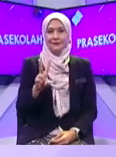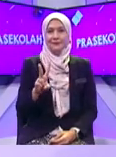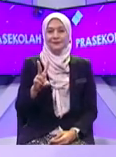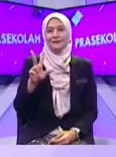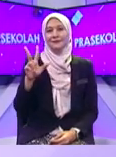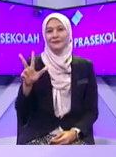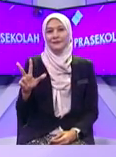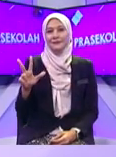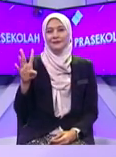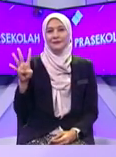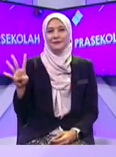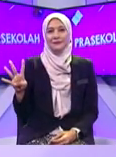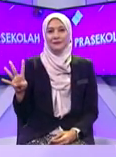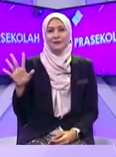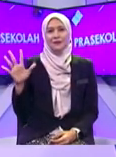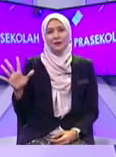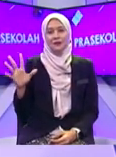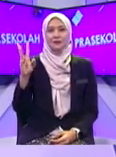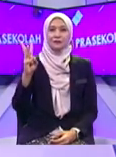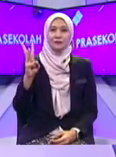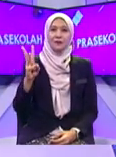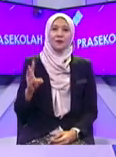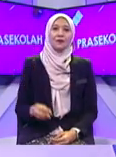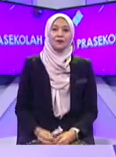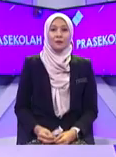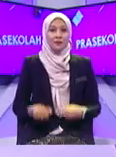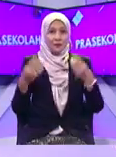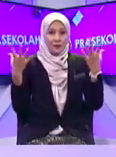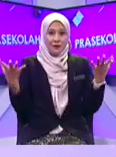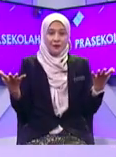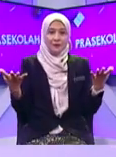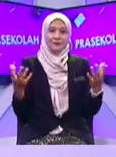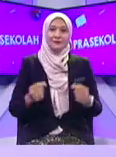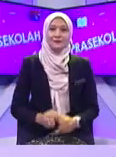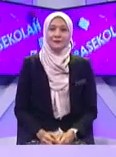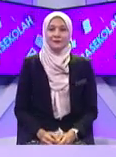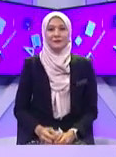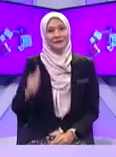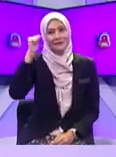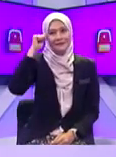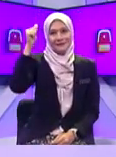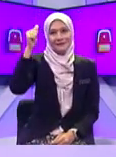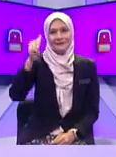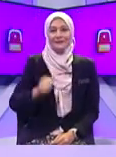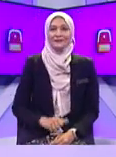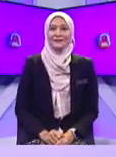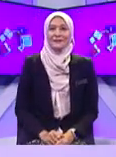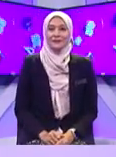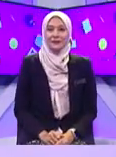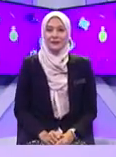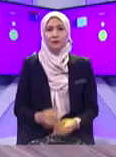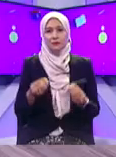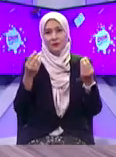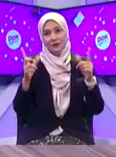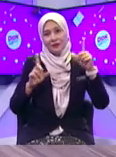tiga empat lima enam Wah Assalamualaikum selamat pagi